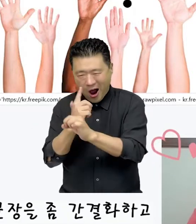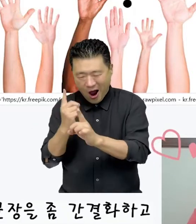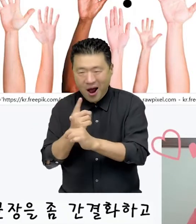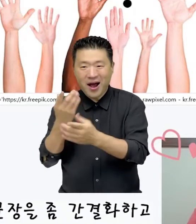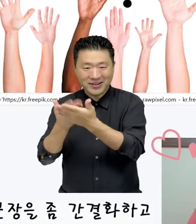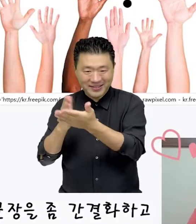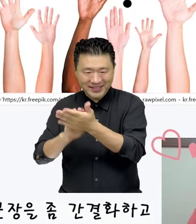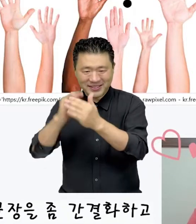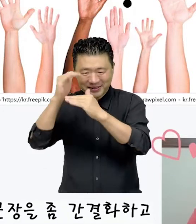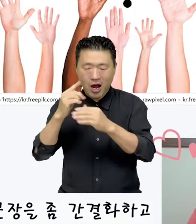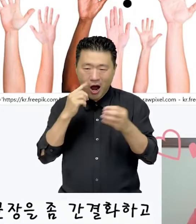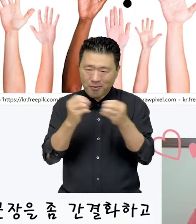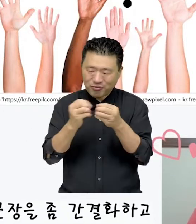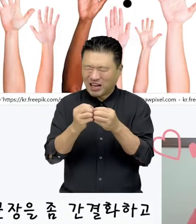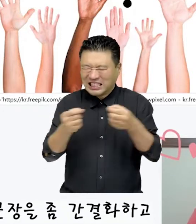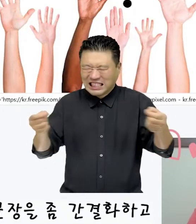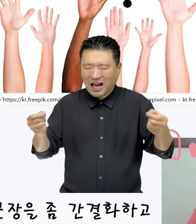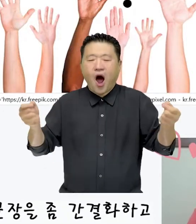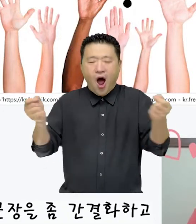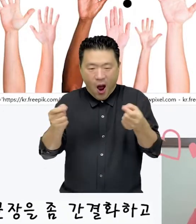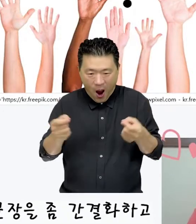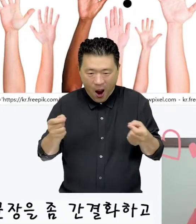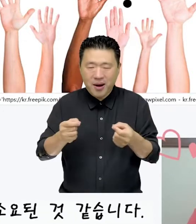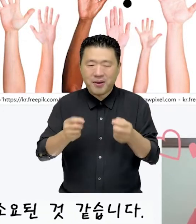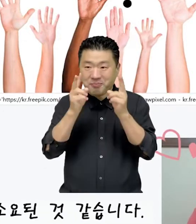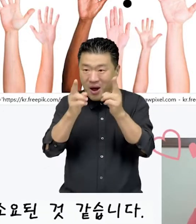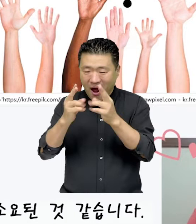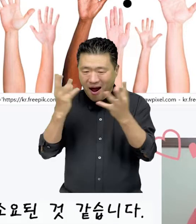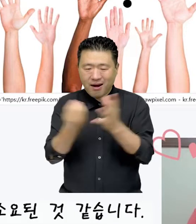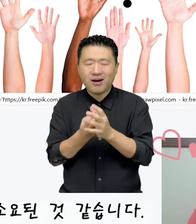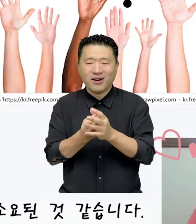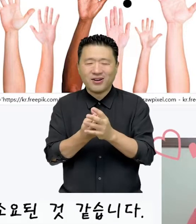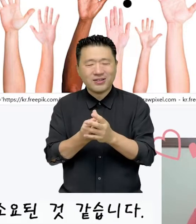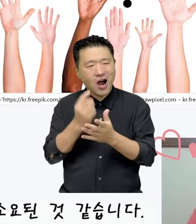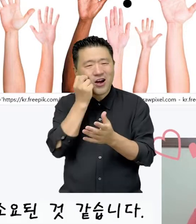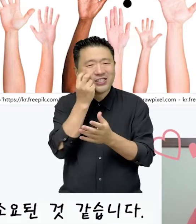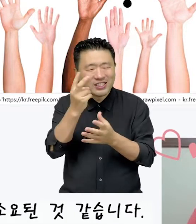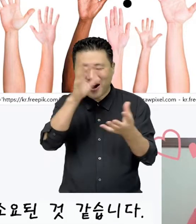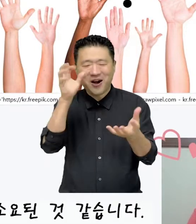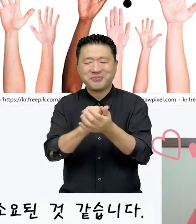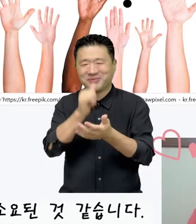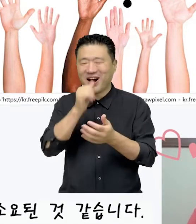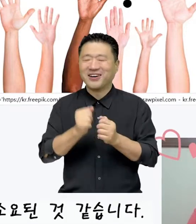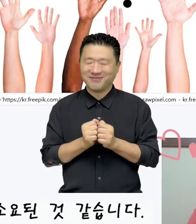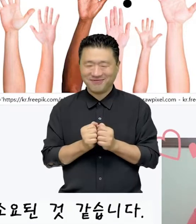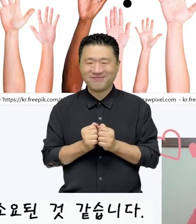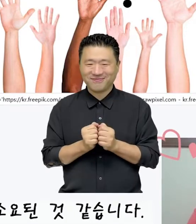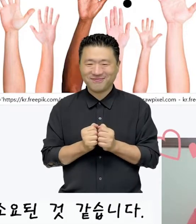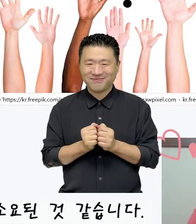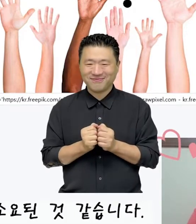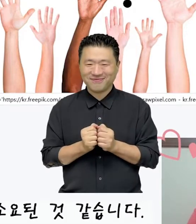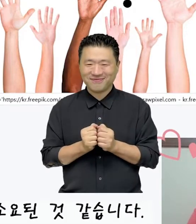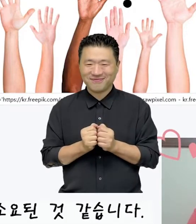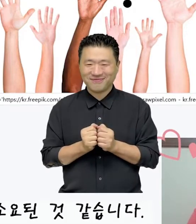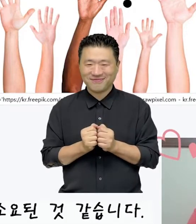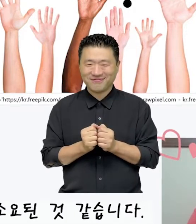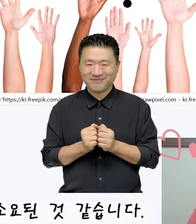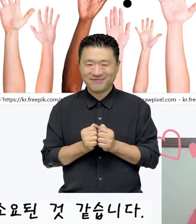수정 보완하고 문장을 좀 간결화하고 또 편집하는데 한 2개월 정도 소요된 것 같습니다.